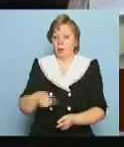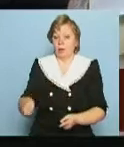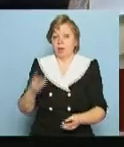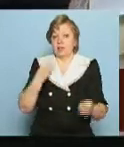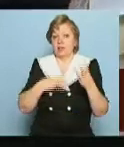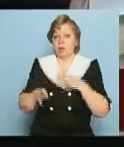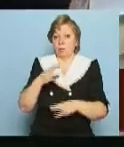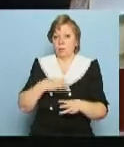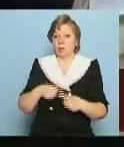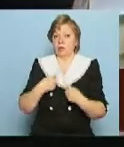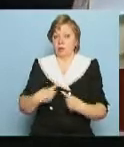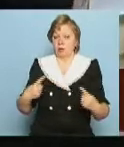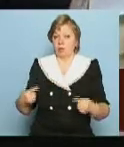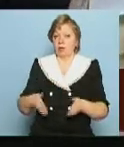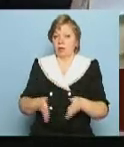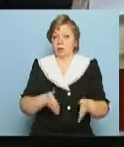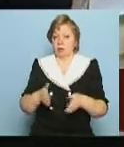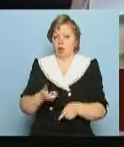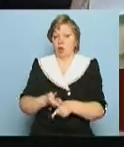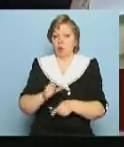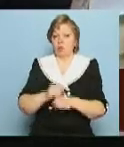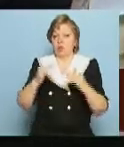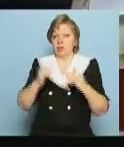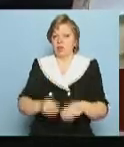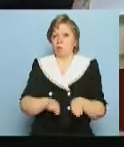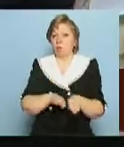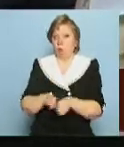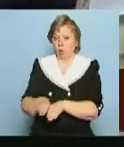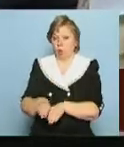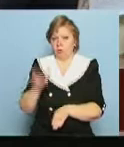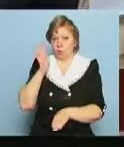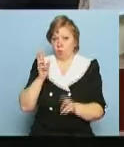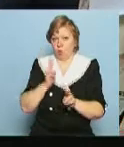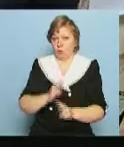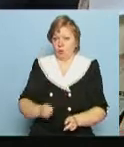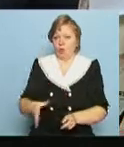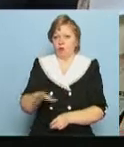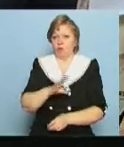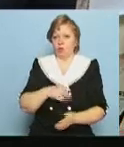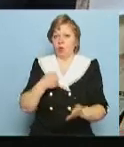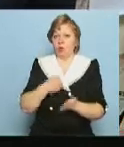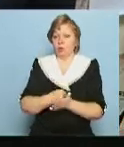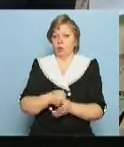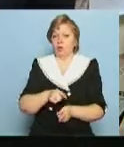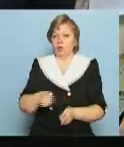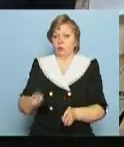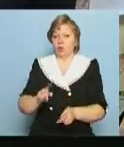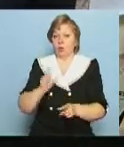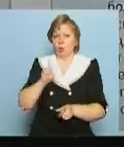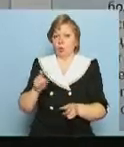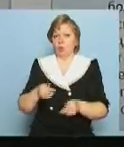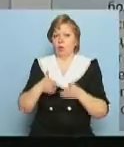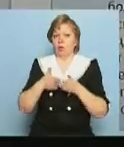технологиями мониторинг воды осуществляется на очень низком уровне. То есть все доходит вплоть до того, что люди ездят на лодке